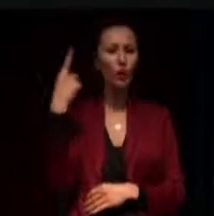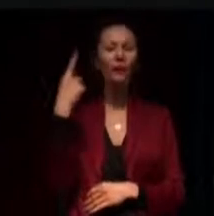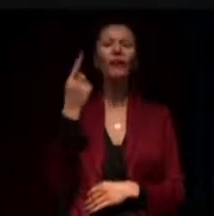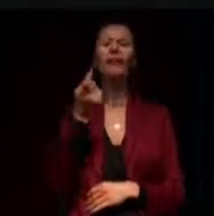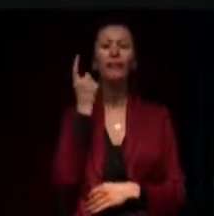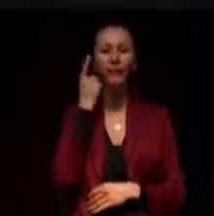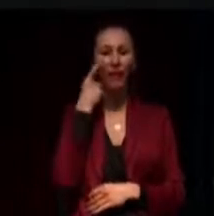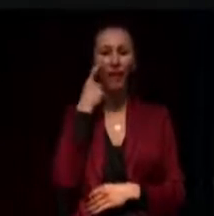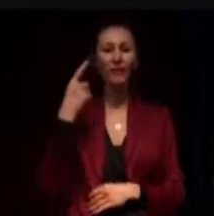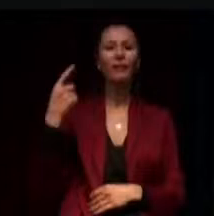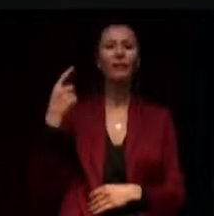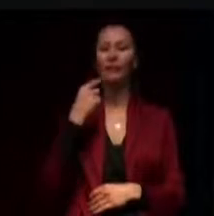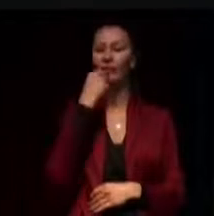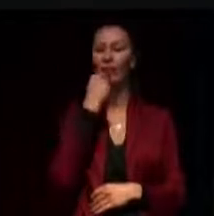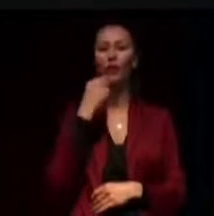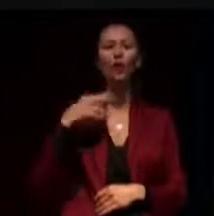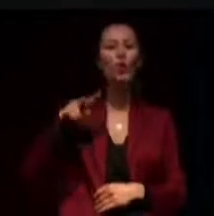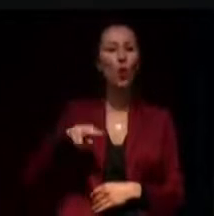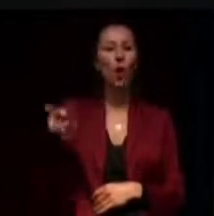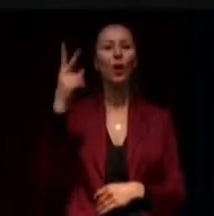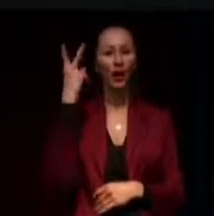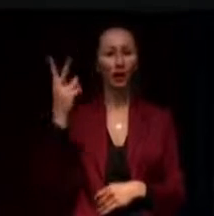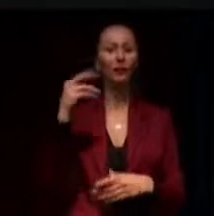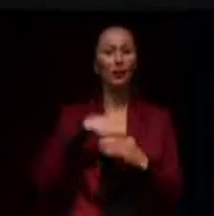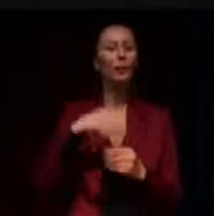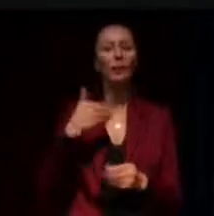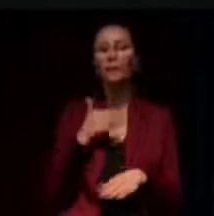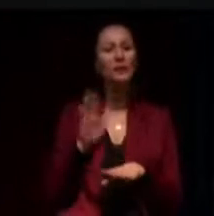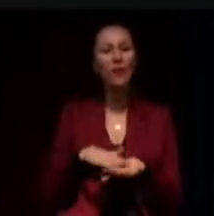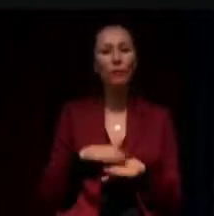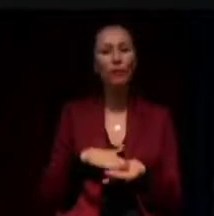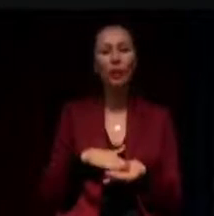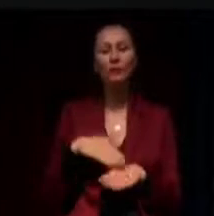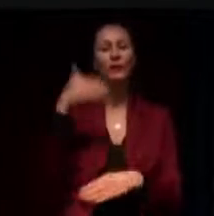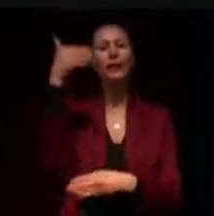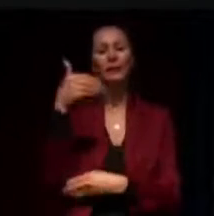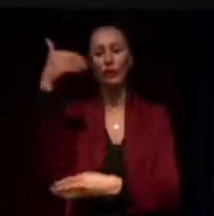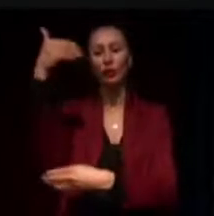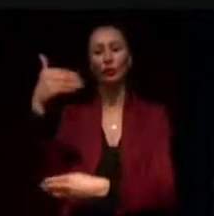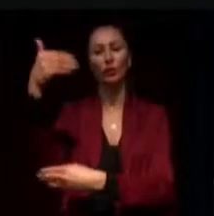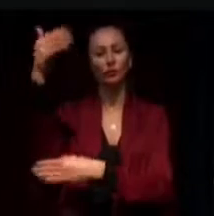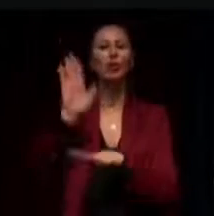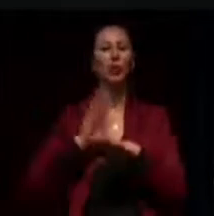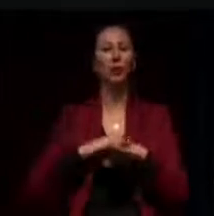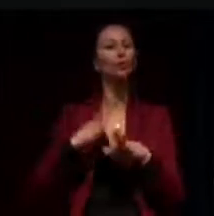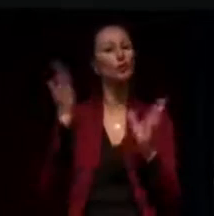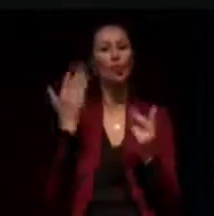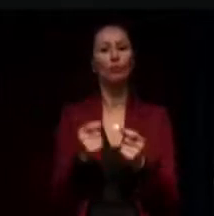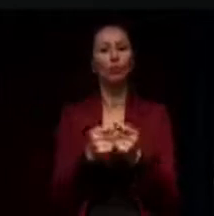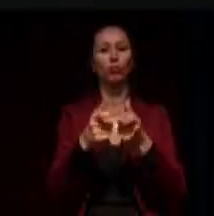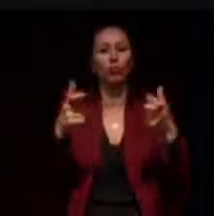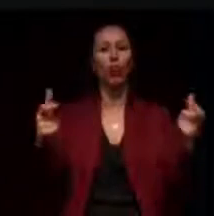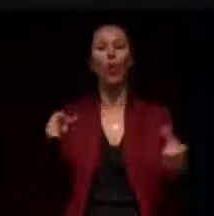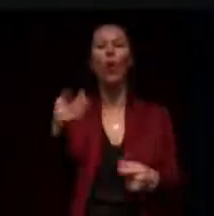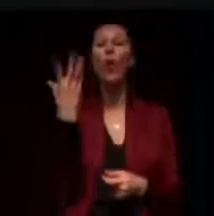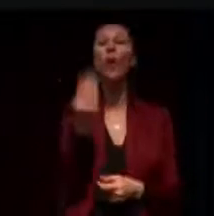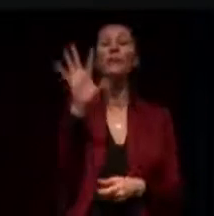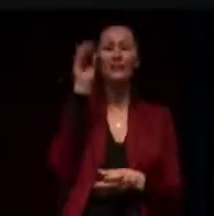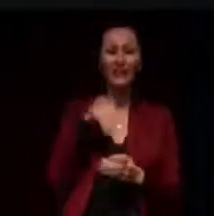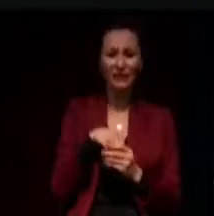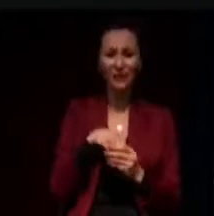kardeşim. Hat yapımını kim yapacak? Onlar yapacak. Biz ne yapacağız? İstasyonları yapacağız, sinyal yapacağız, yürüyecek. Onlar olmadığı